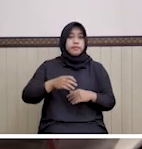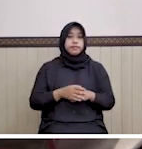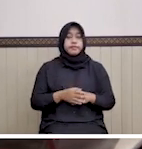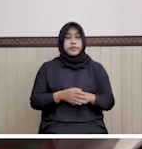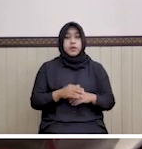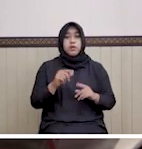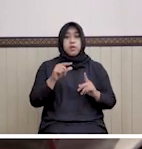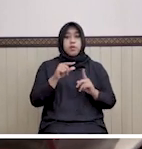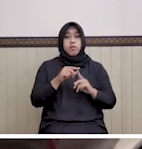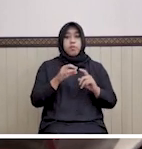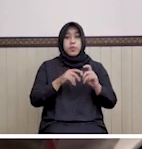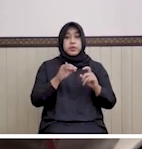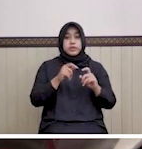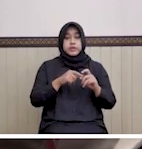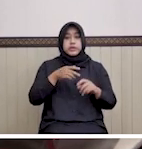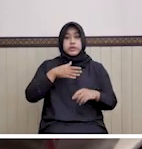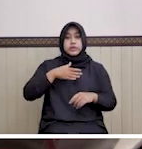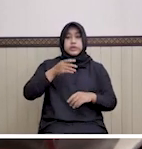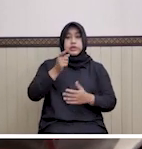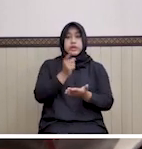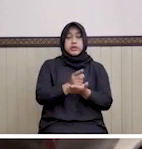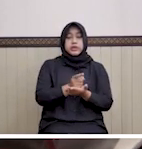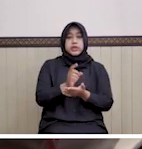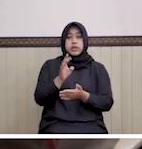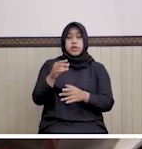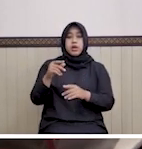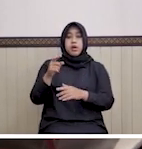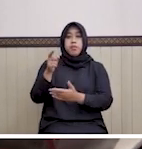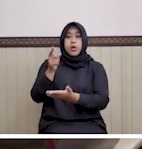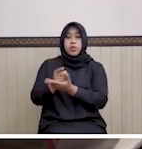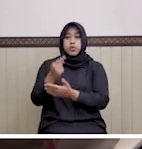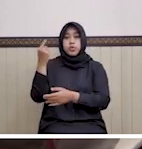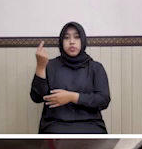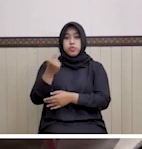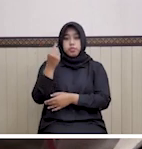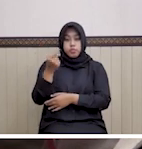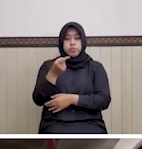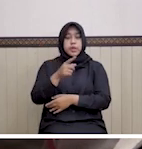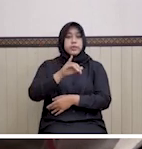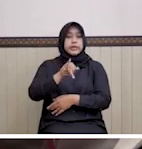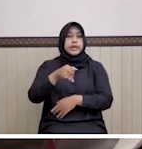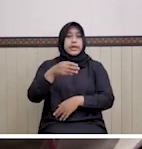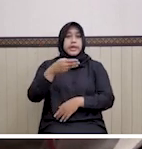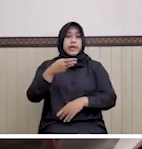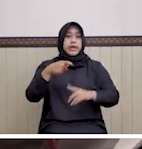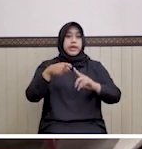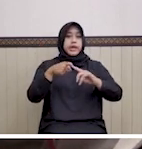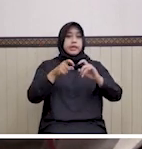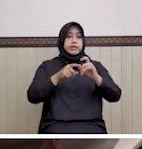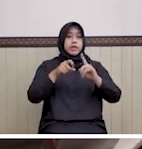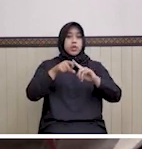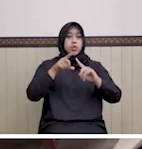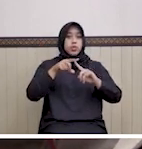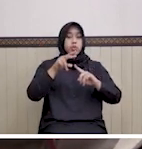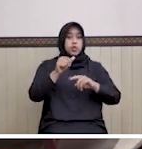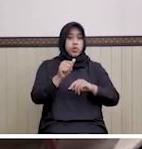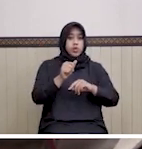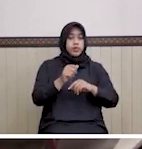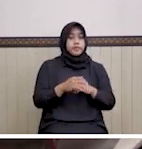posisi Jaksa ini kan Selain sebagai penuntut umum juga sebagai eksekutor gitu